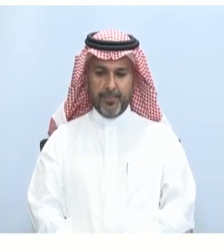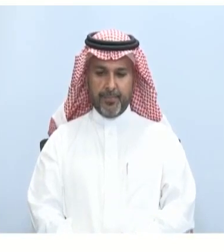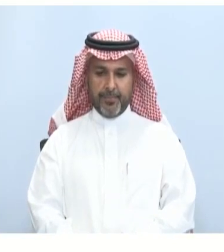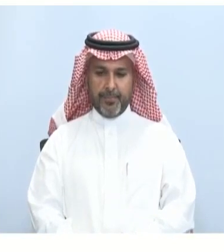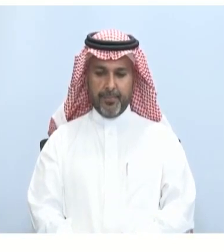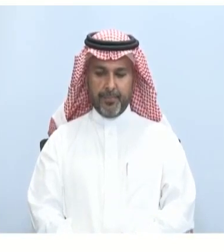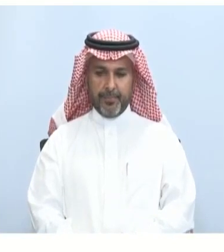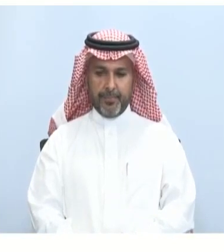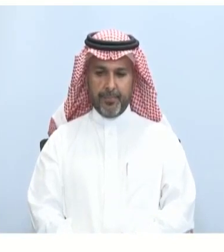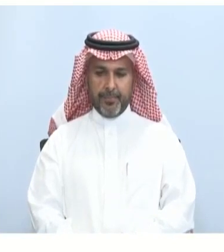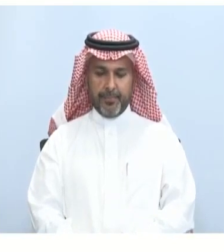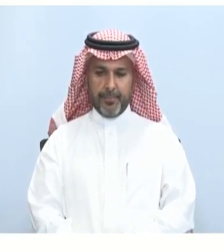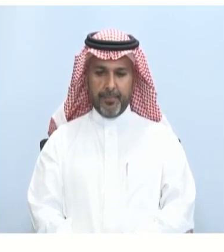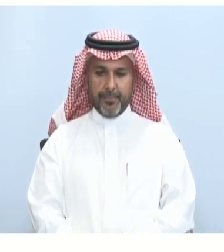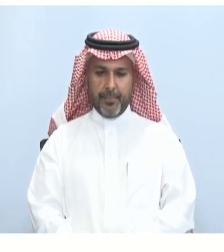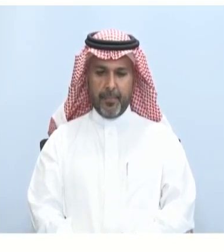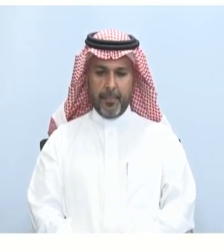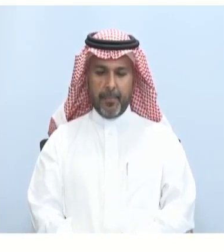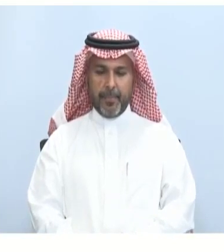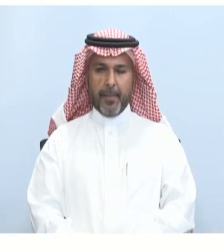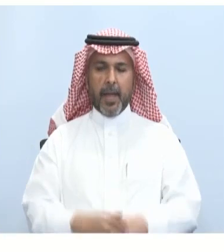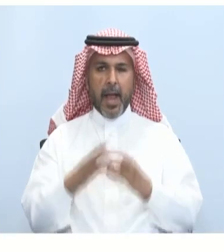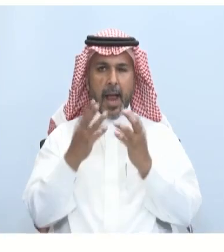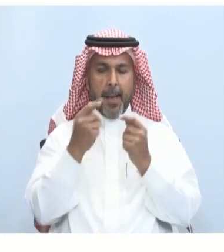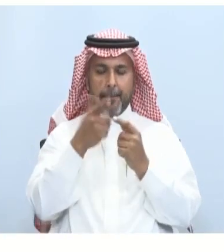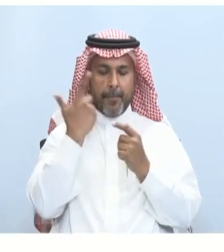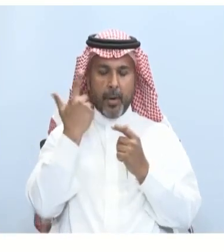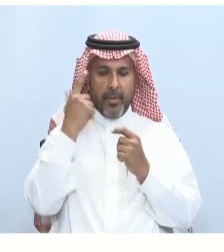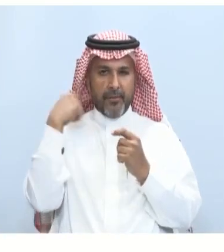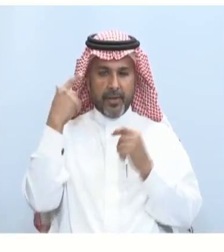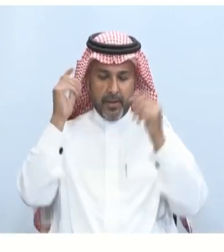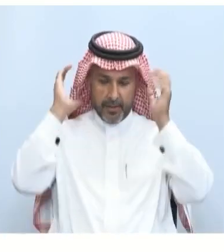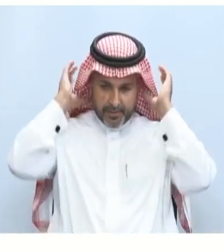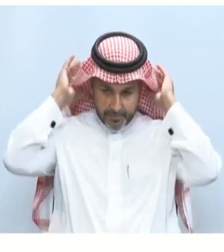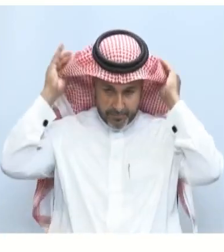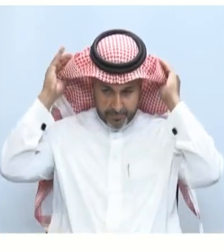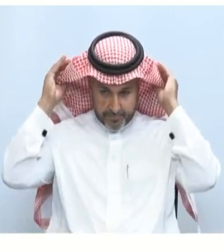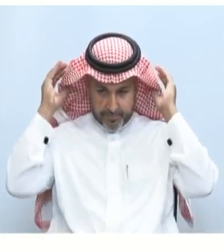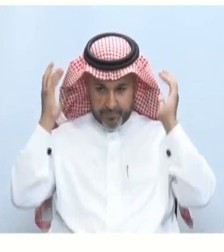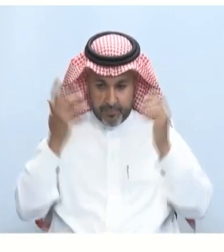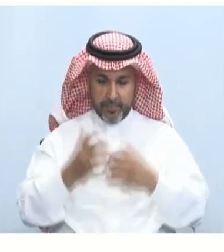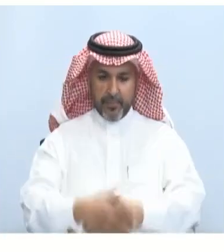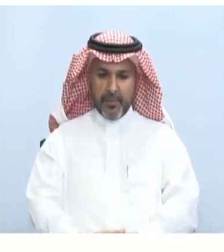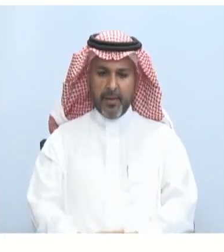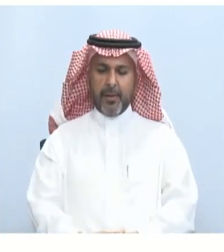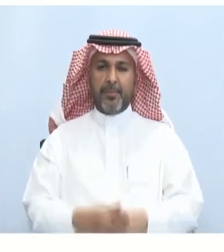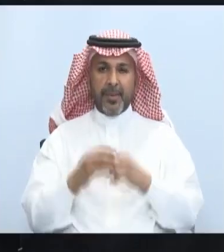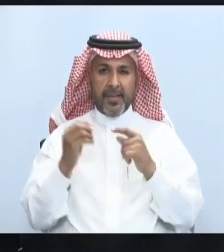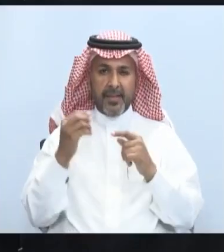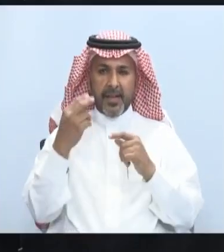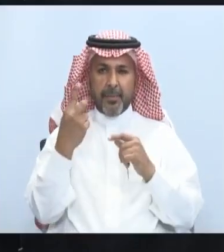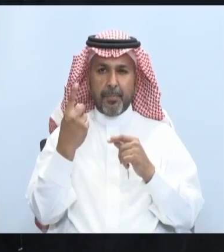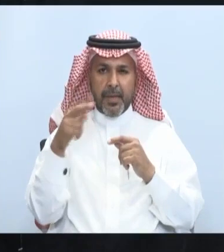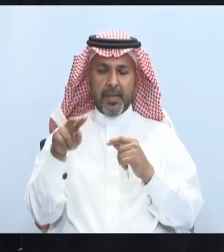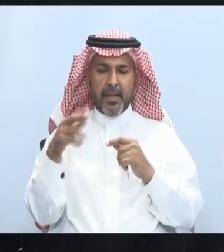جذر سالب 125 سريعا منكم يعطي الناتج استعرض الخطوات سريعه